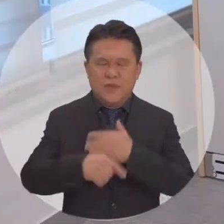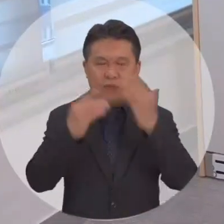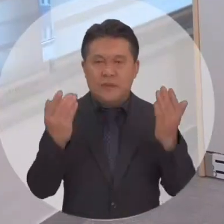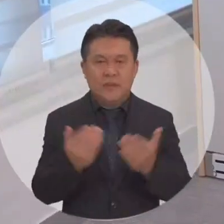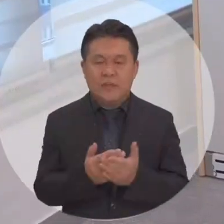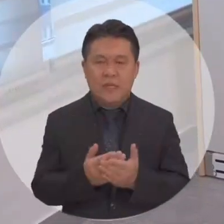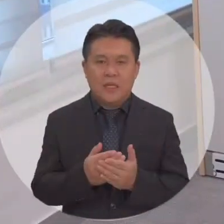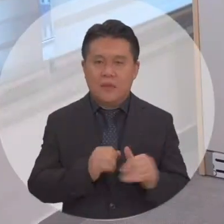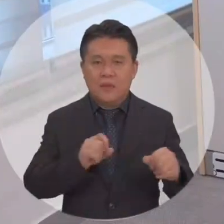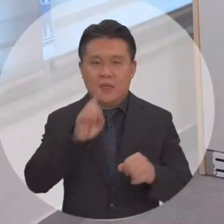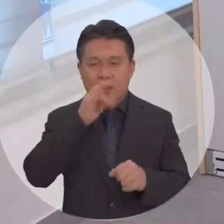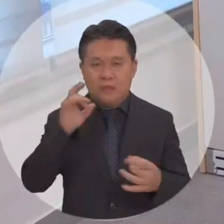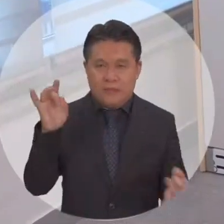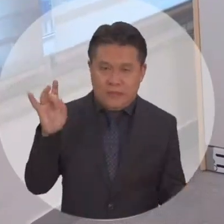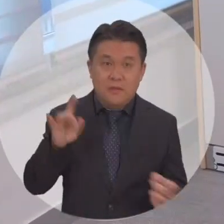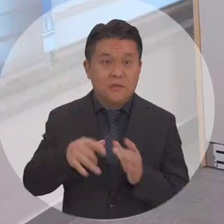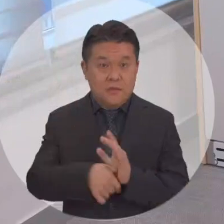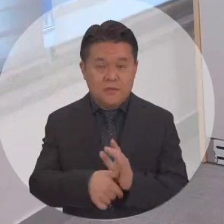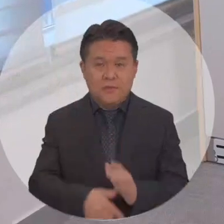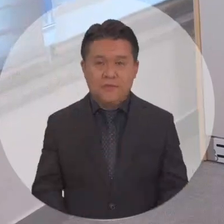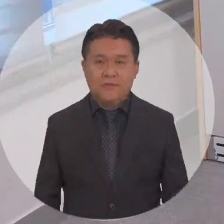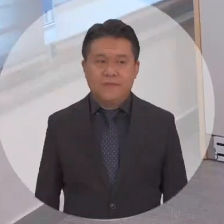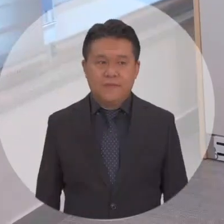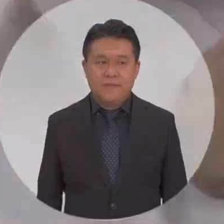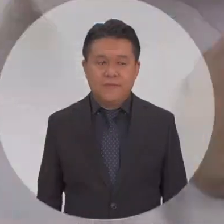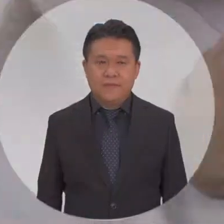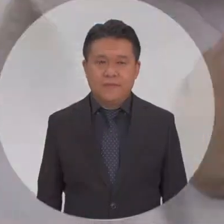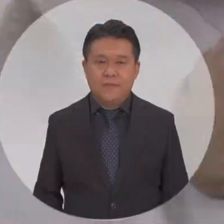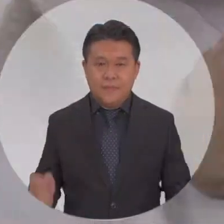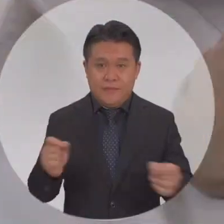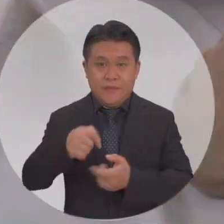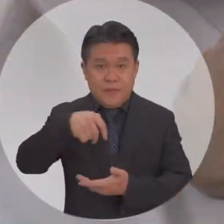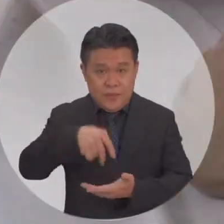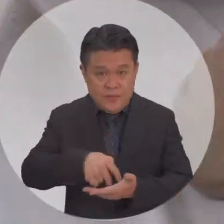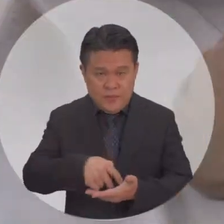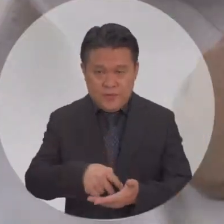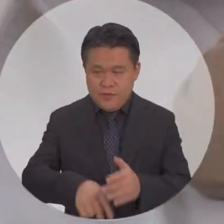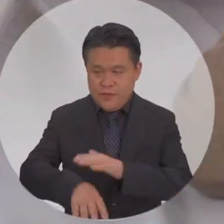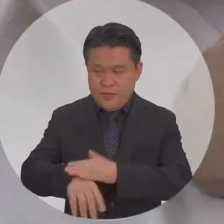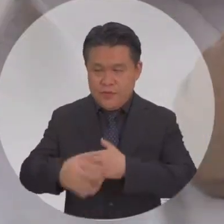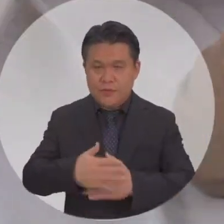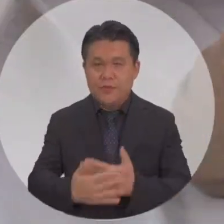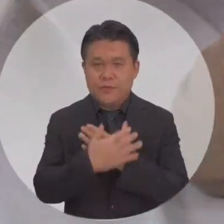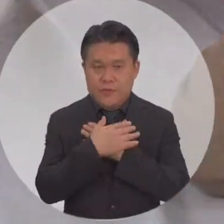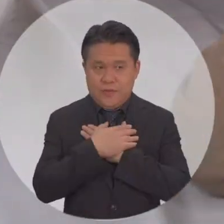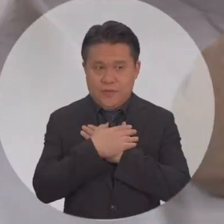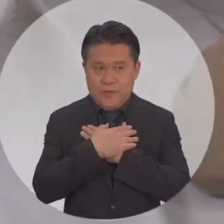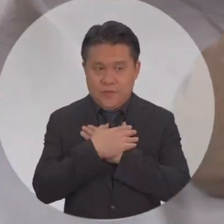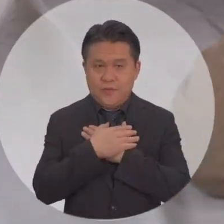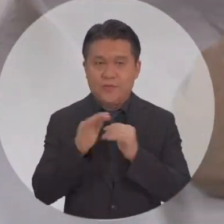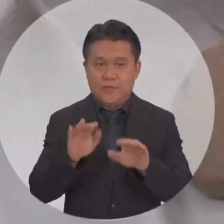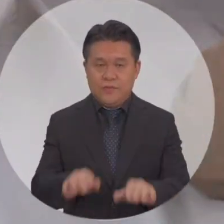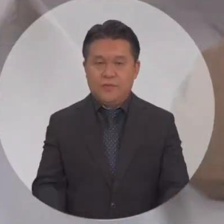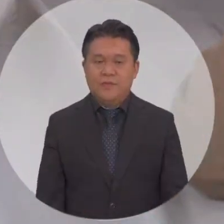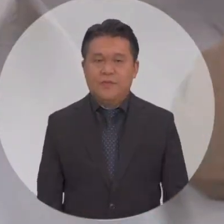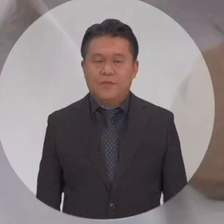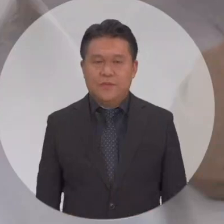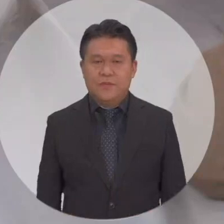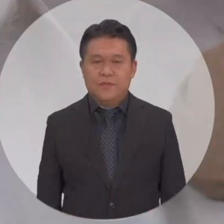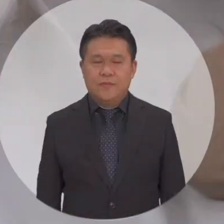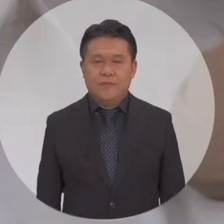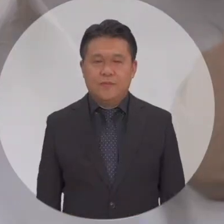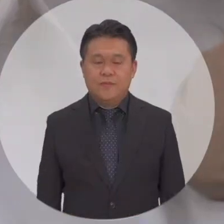전체를 움직일 수 없는 경우입니다. 대상자 가까이에 서서 양손을 가슴 위에 올려놓습니다.